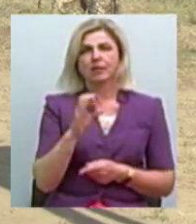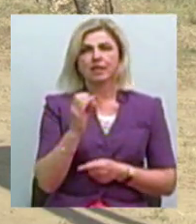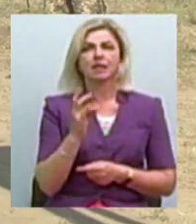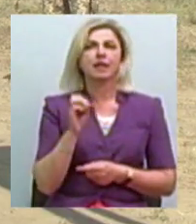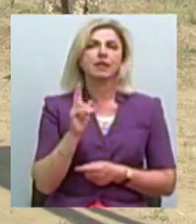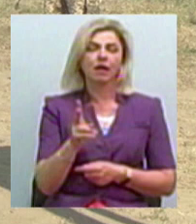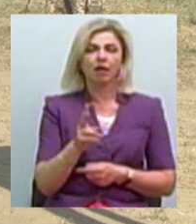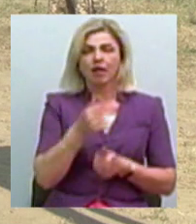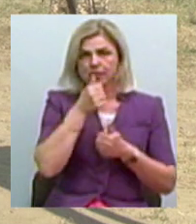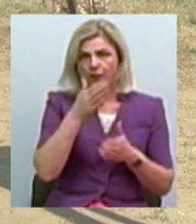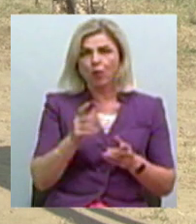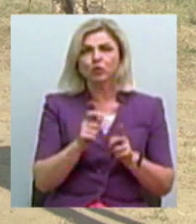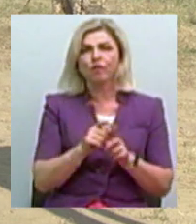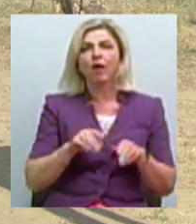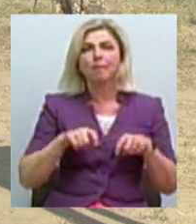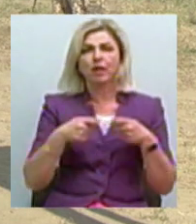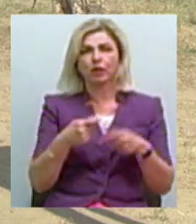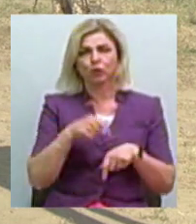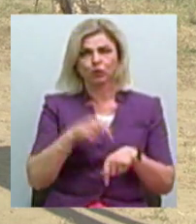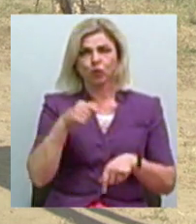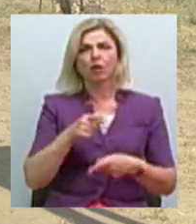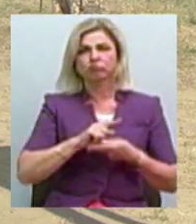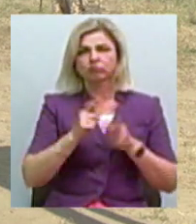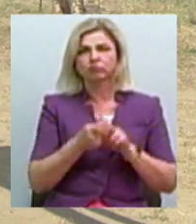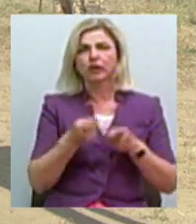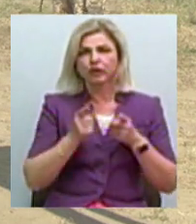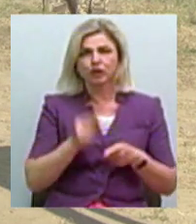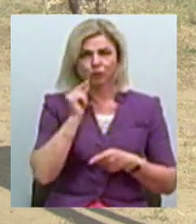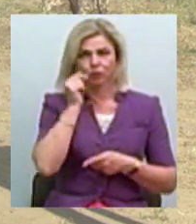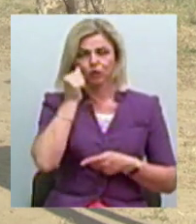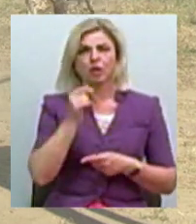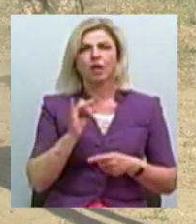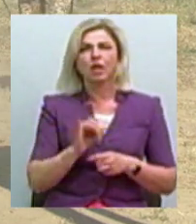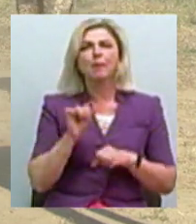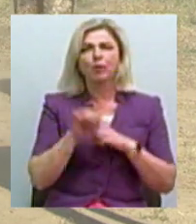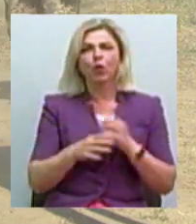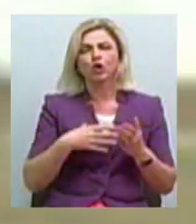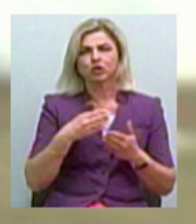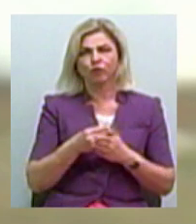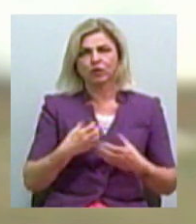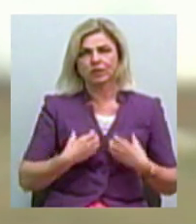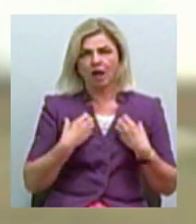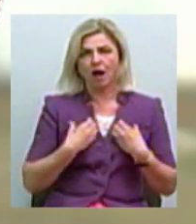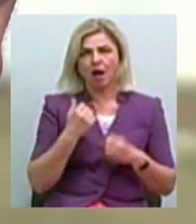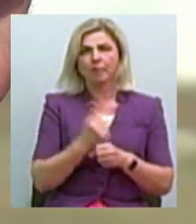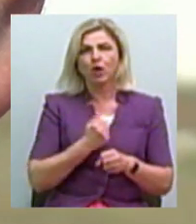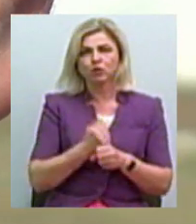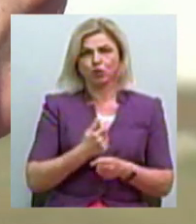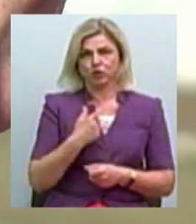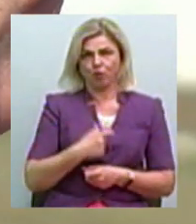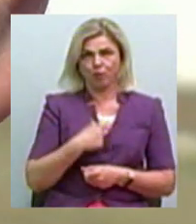можна словами передати відчуття, стаєш дійсно чоловіком, протистоїш своєму страхові, працюєш над самим собою і